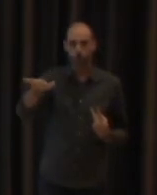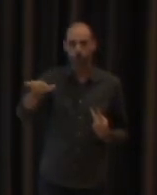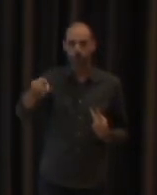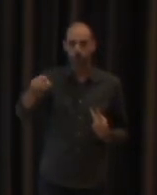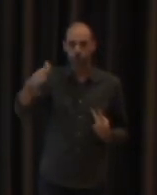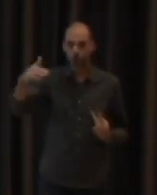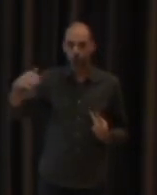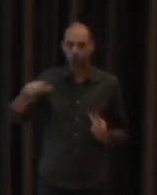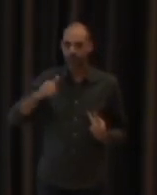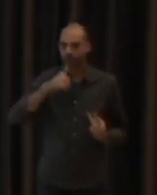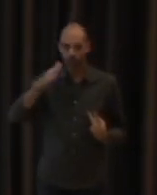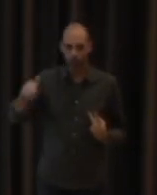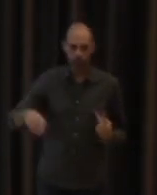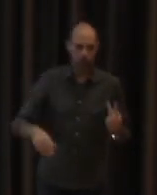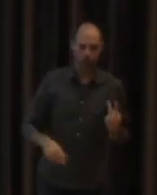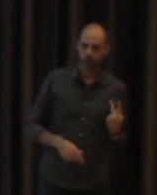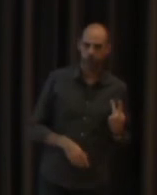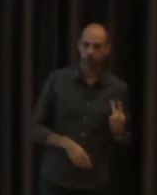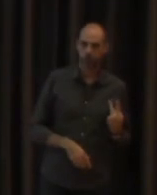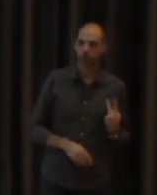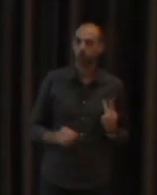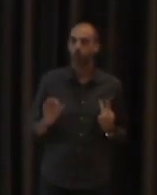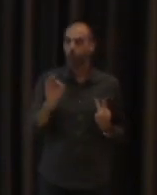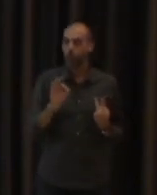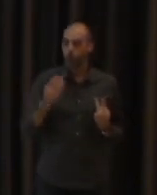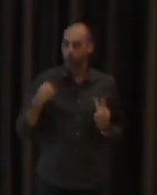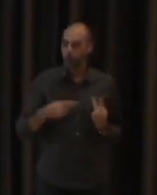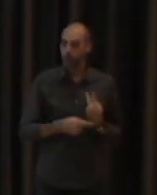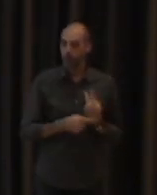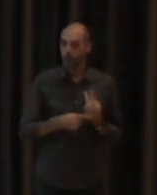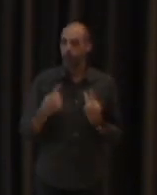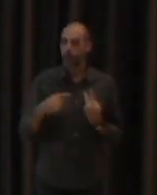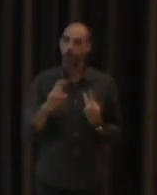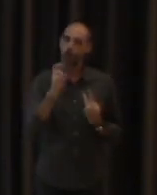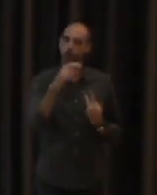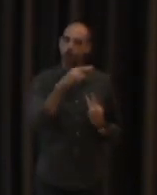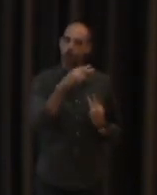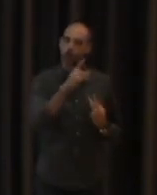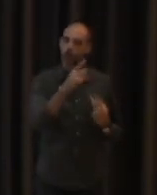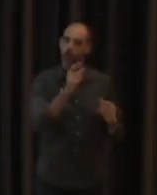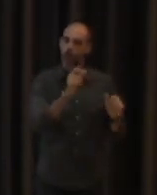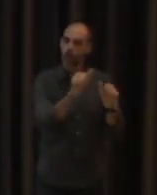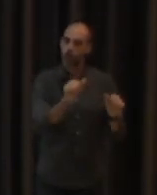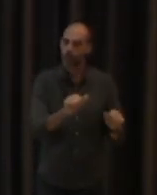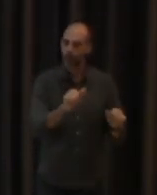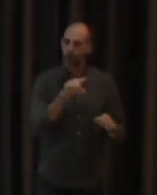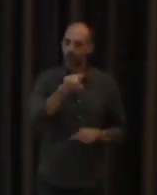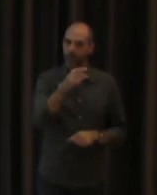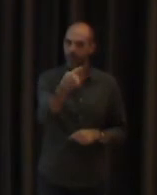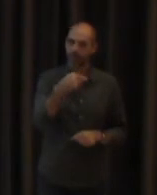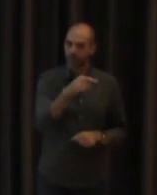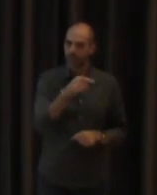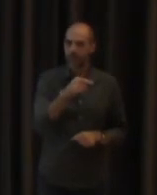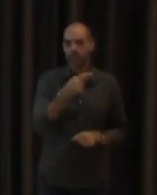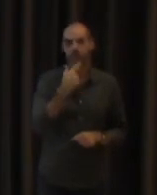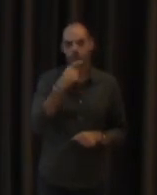l'emissor ni del receptor, i al costat d'aquest sistema hi ha altres parlars que tenen un sistema de dicci de lloc